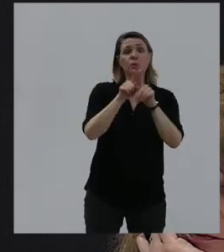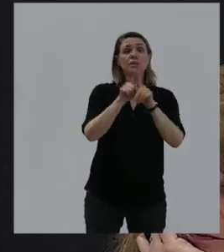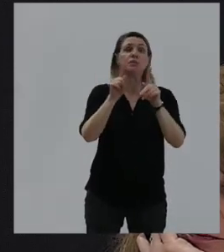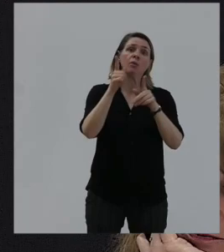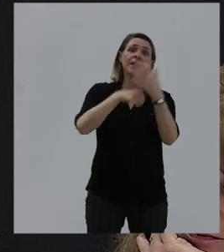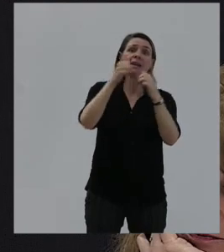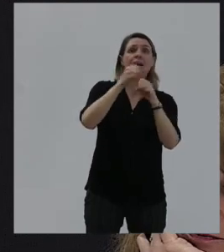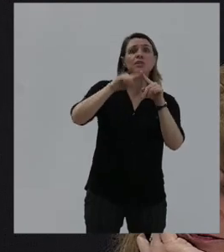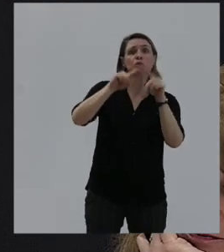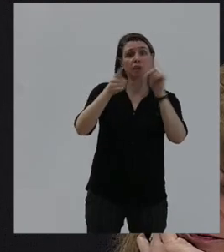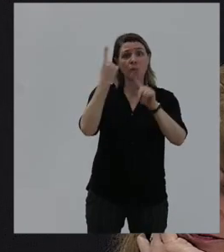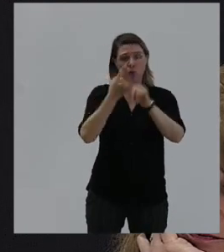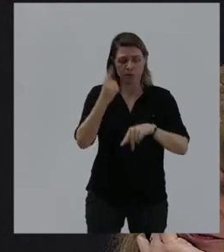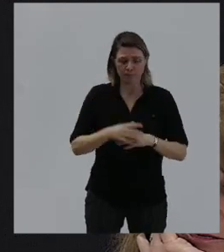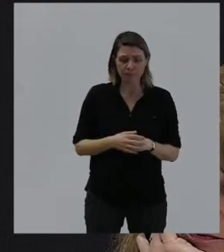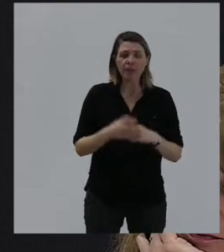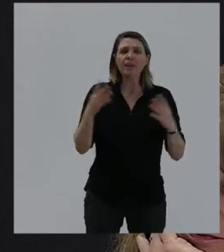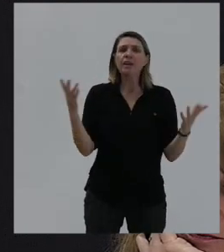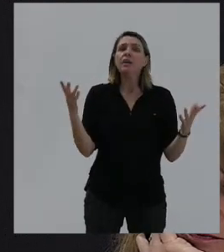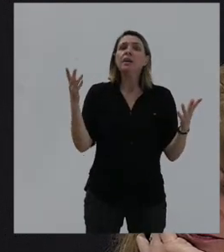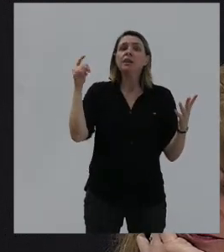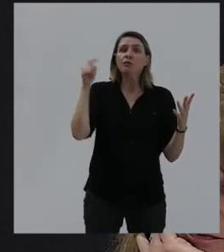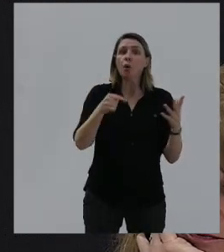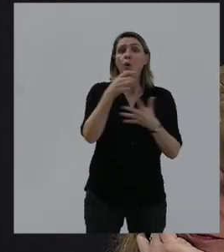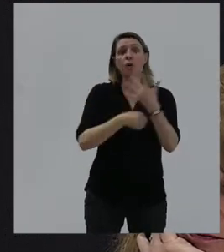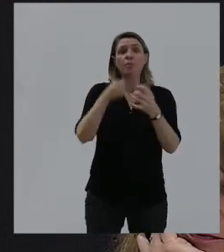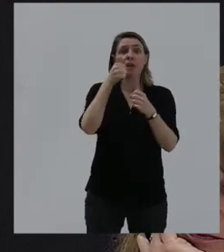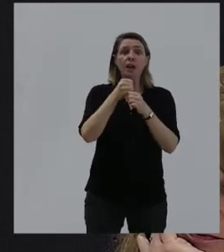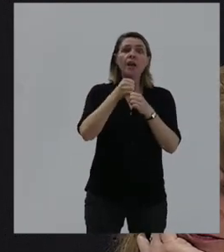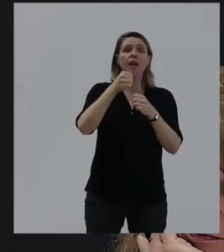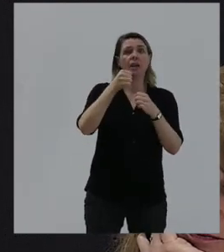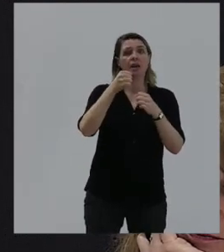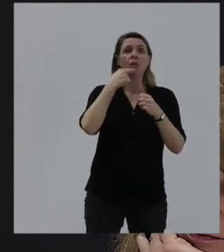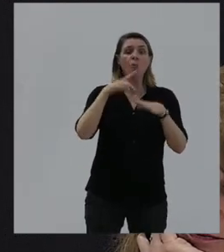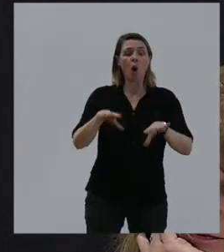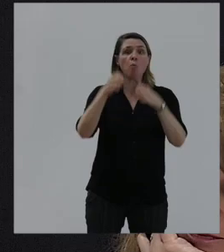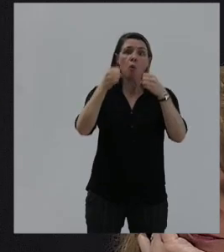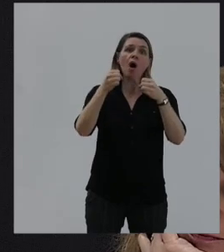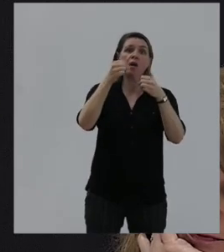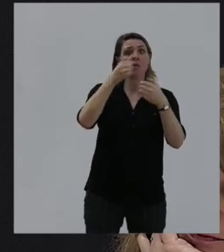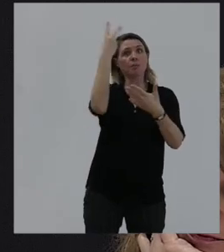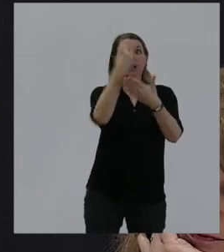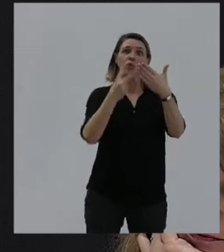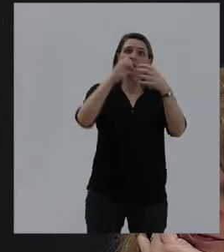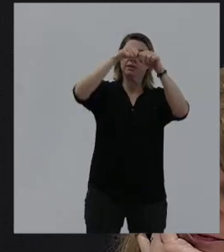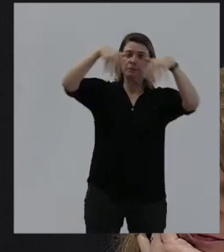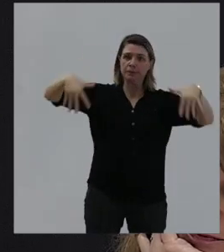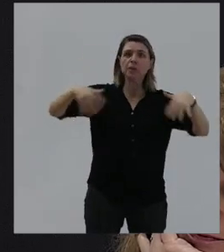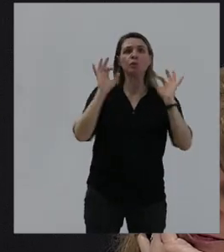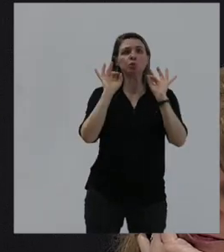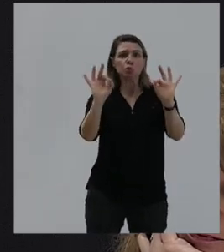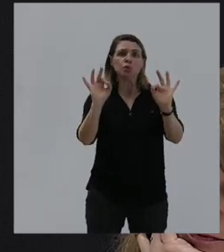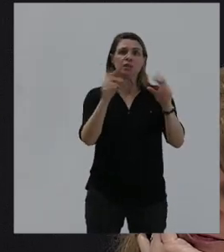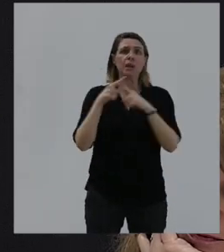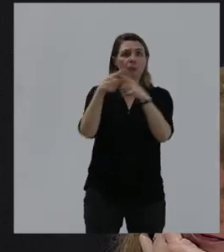essentiels. Et pour cela, il va nous falloir, tout d'abord, établir une cartographie des emplois fiable et partagée. Elle